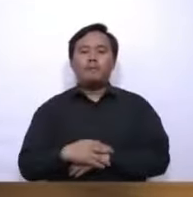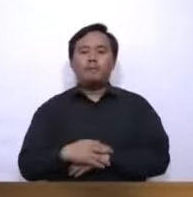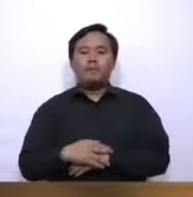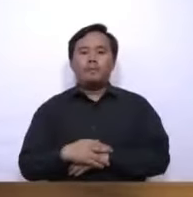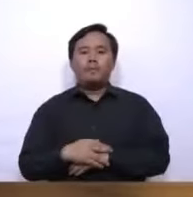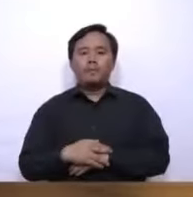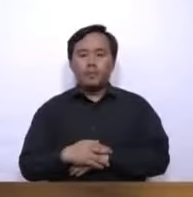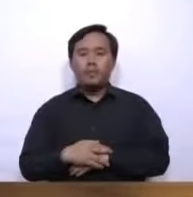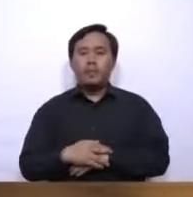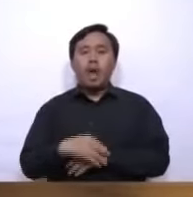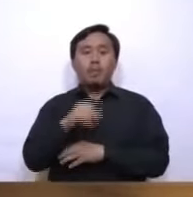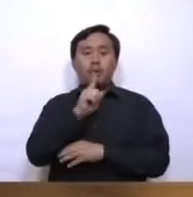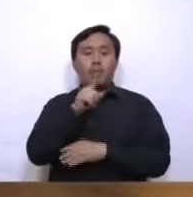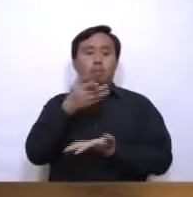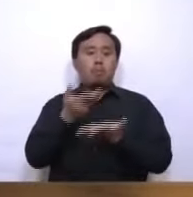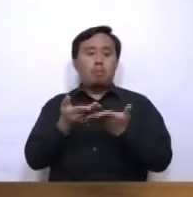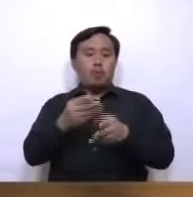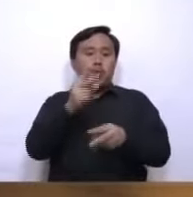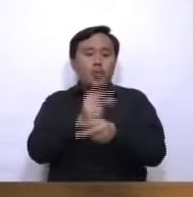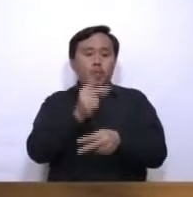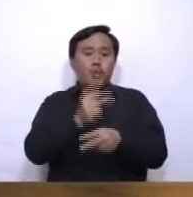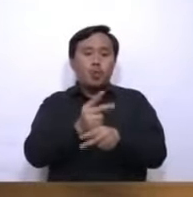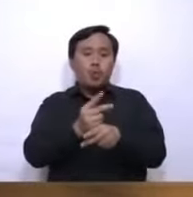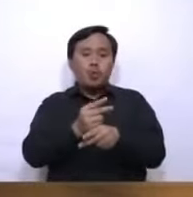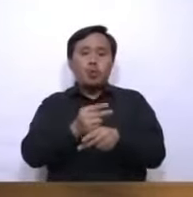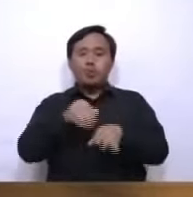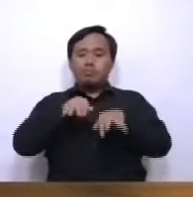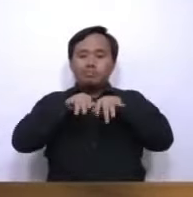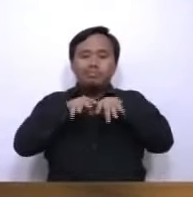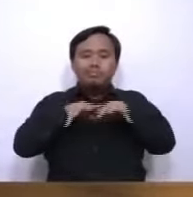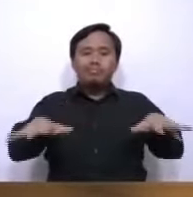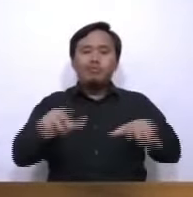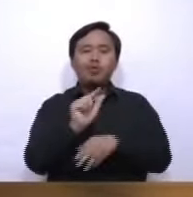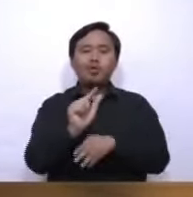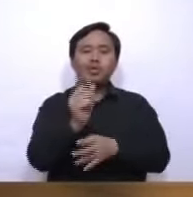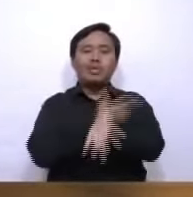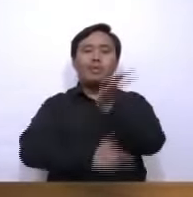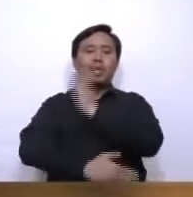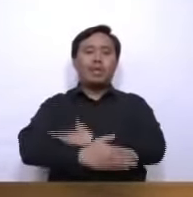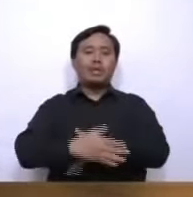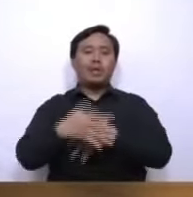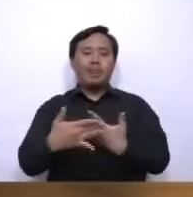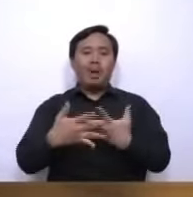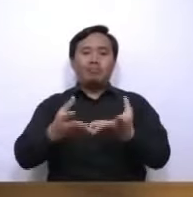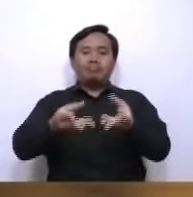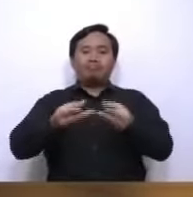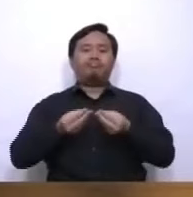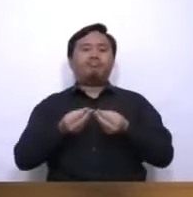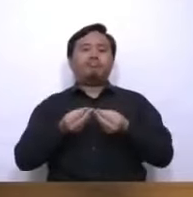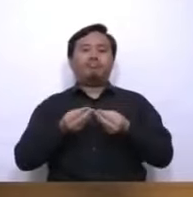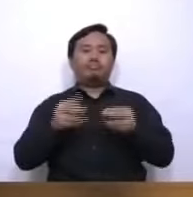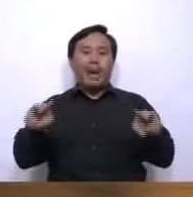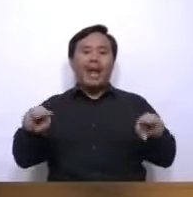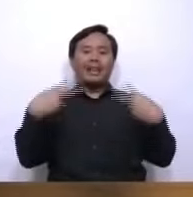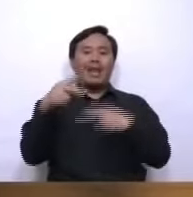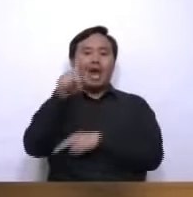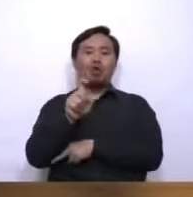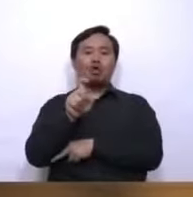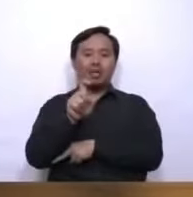itu, maka guru-guru yang tersebar untuk disabilitas perlu mendapat perhatian dalam